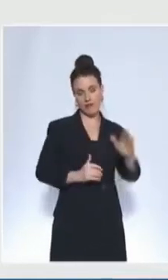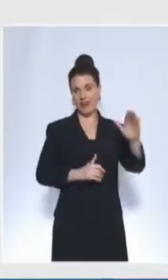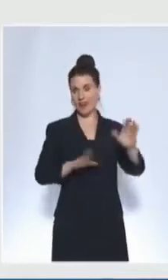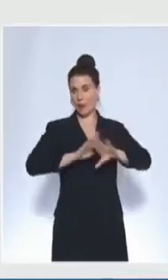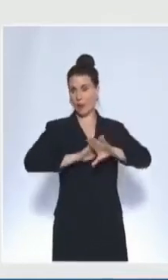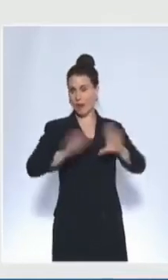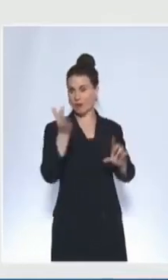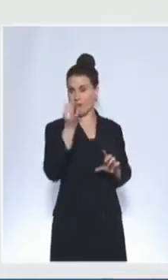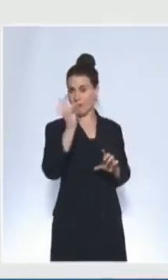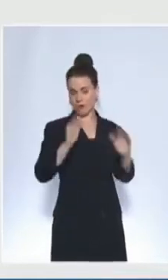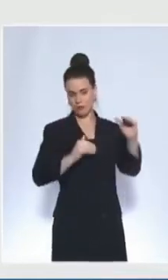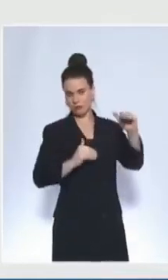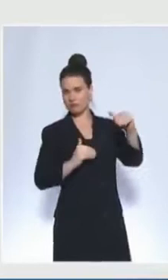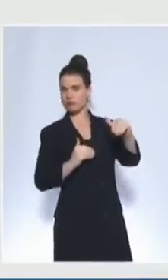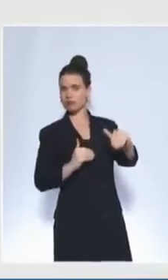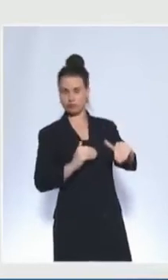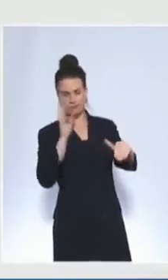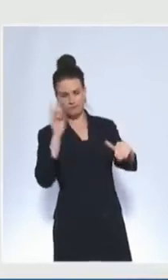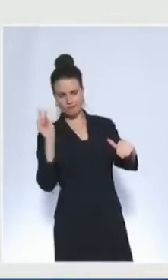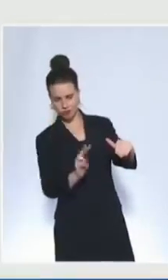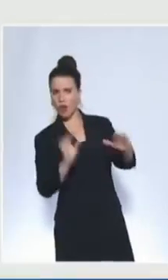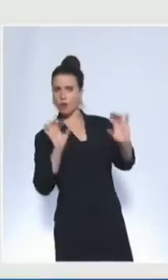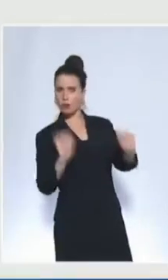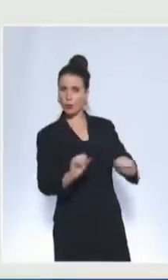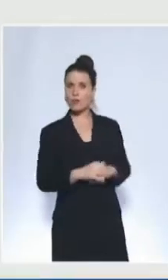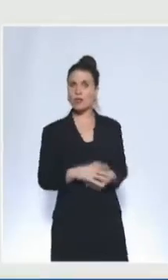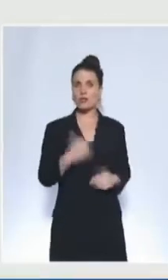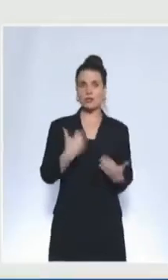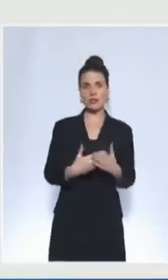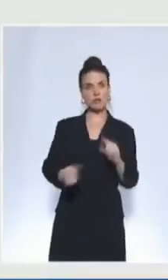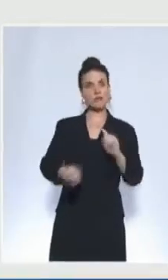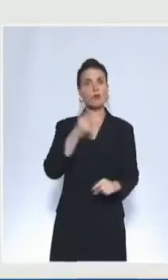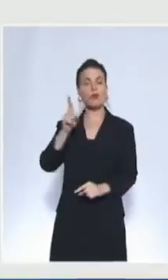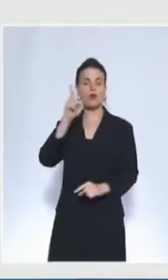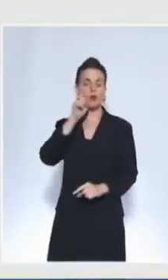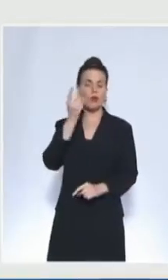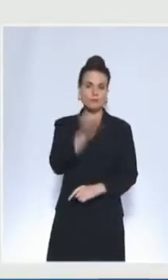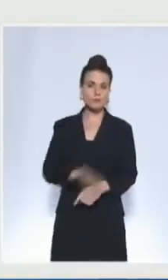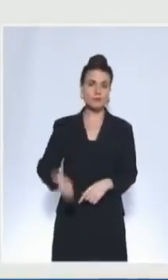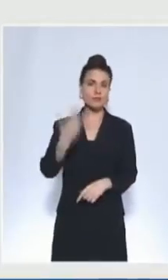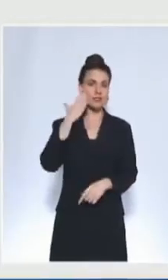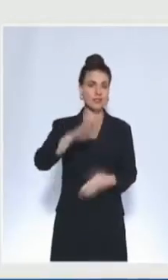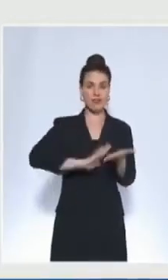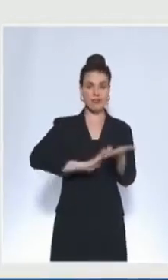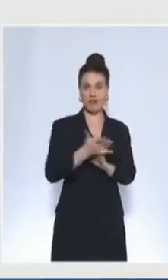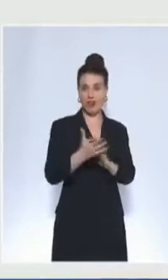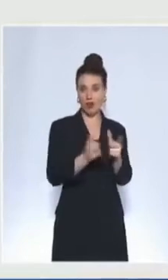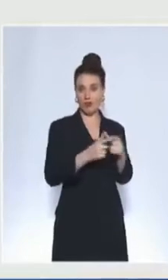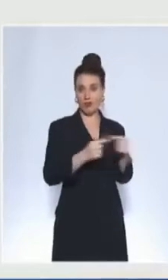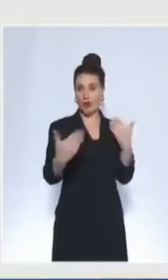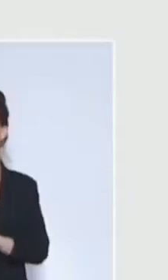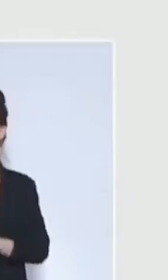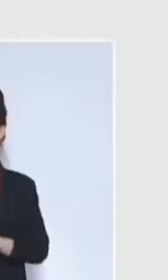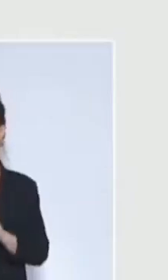reflux c'est très important car vous savez que ce variant delta était plus dangereux que les variants